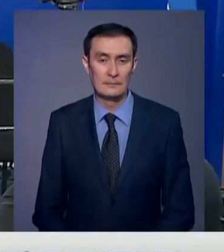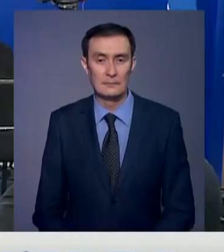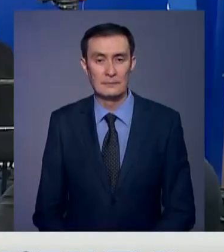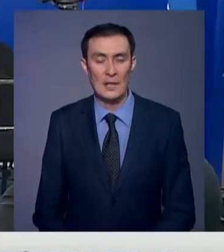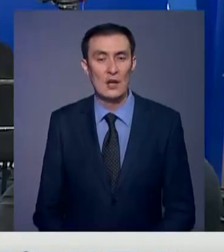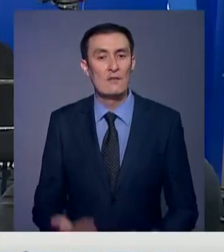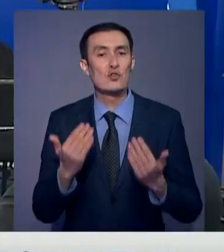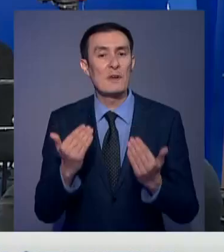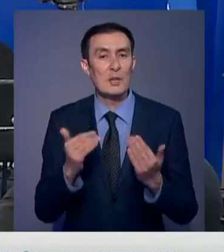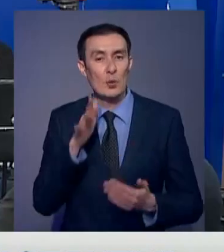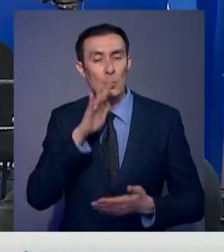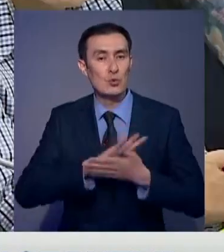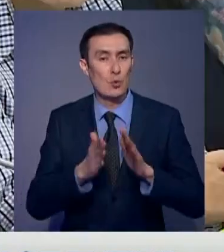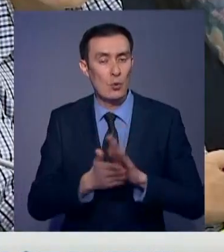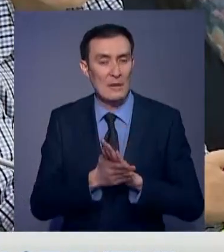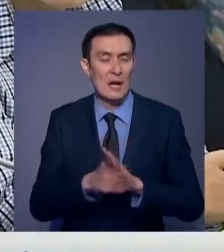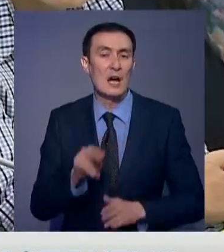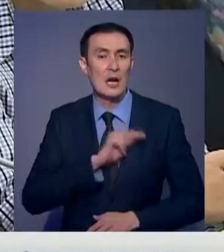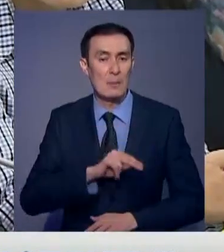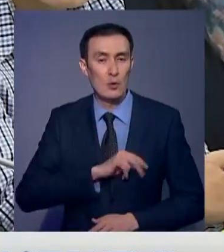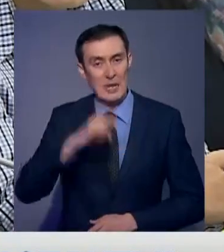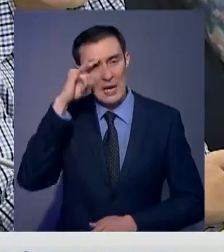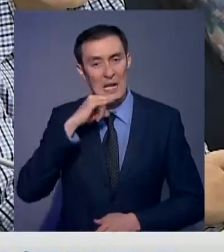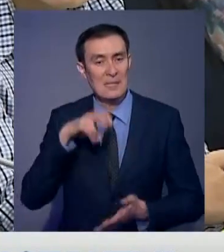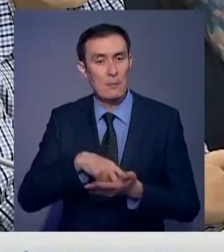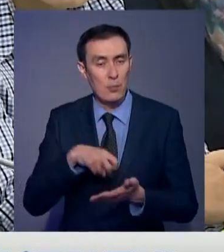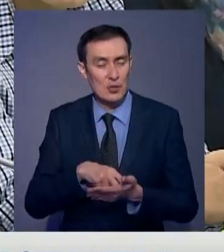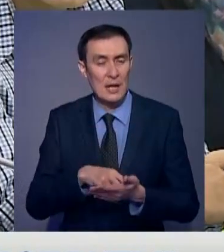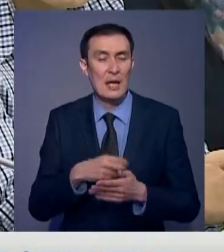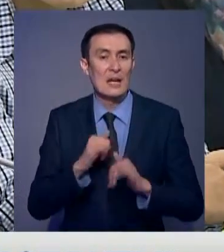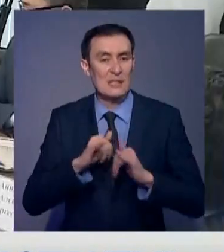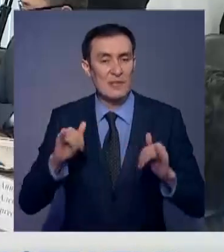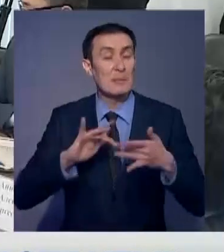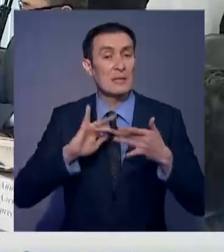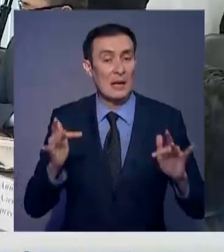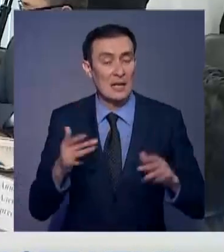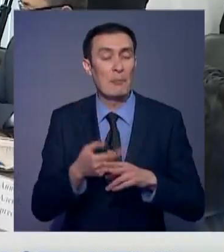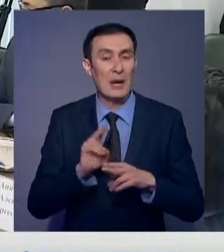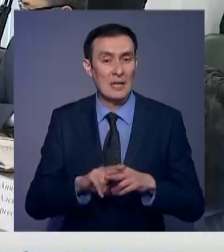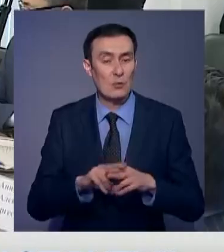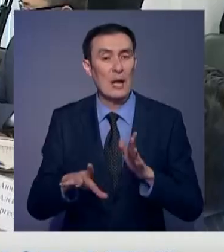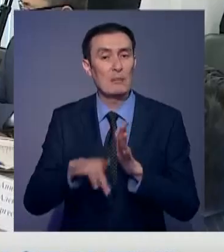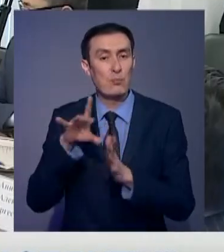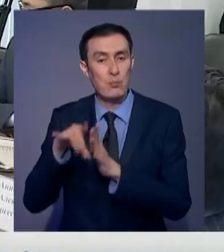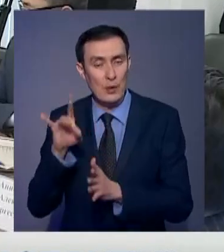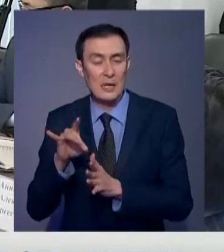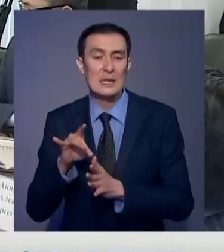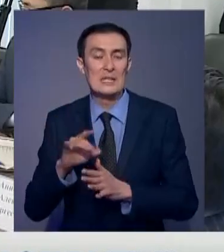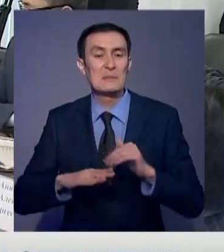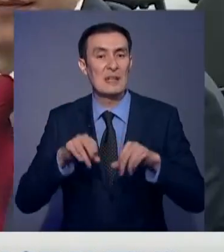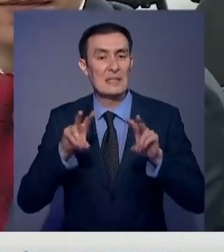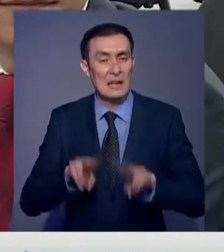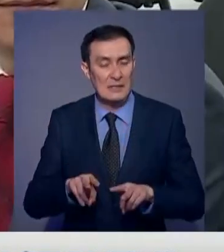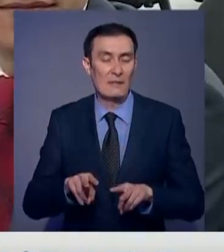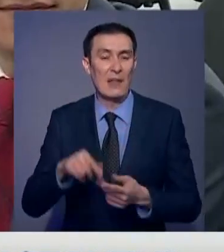В современных условиях деятельность Казпочты тесно связана с цифровизацией, поэтому при отборе претендентов на вакантные